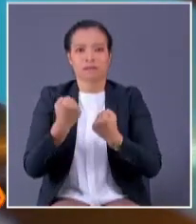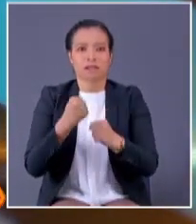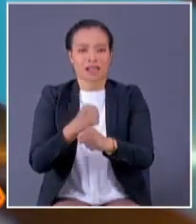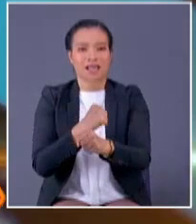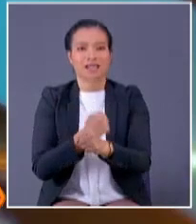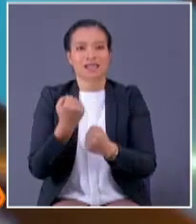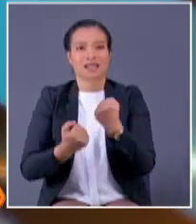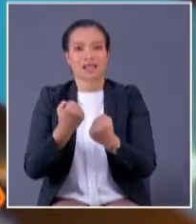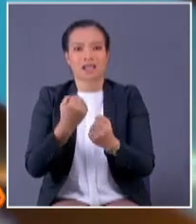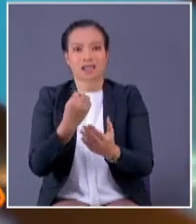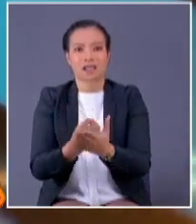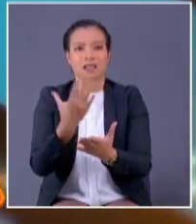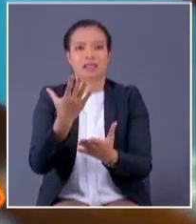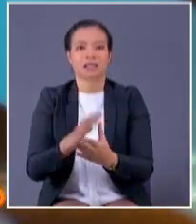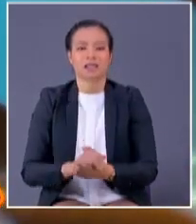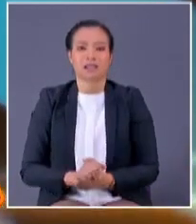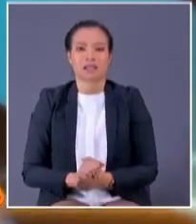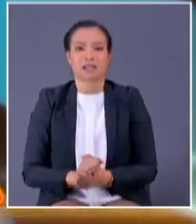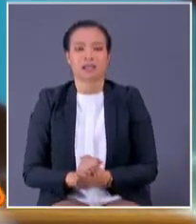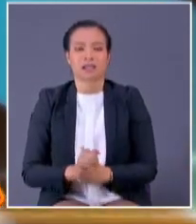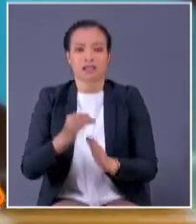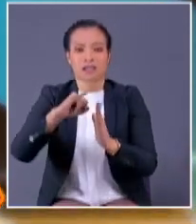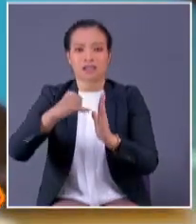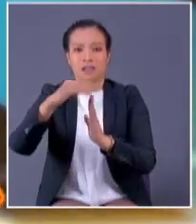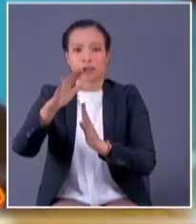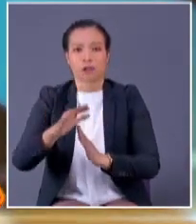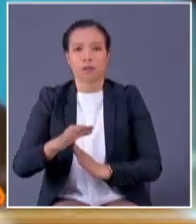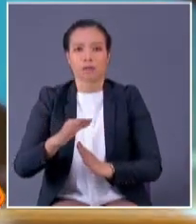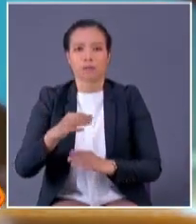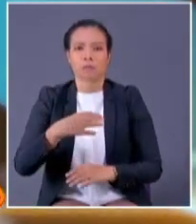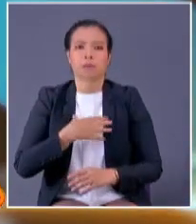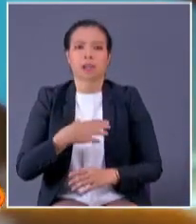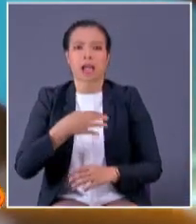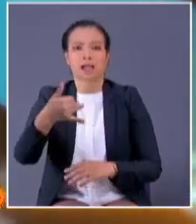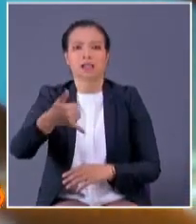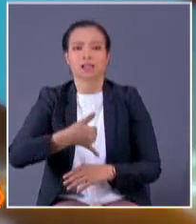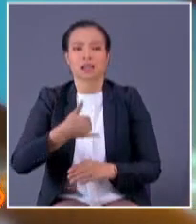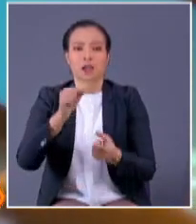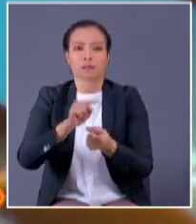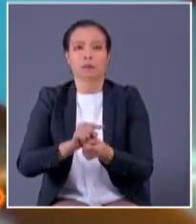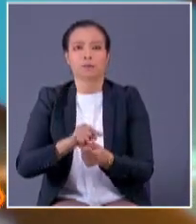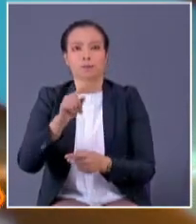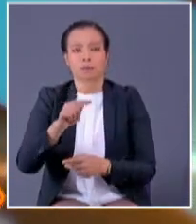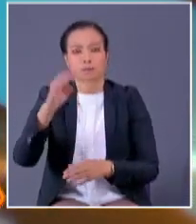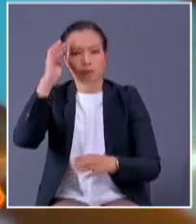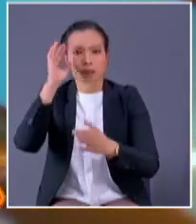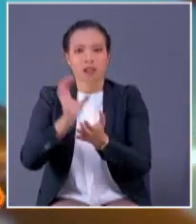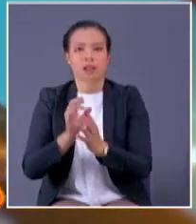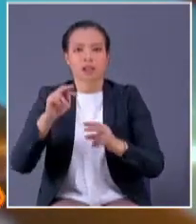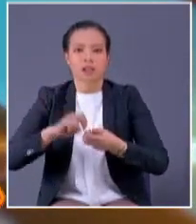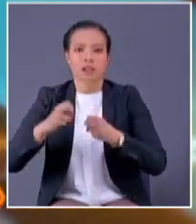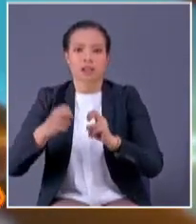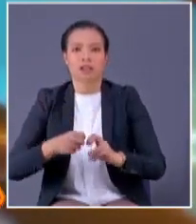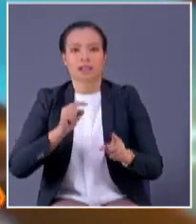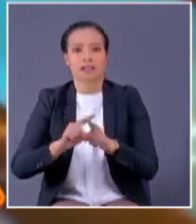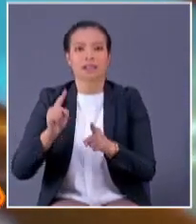าง มันสูงกว่าที่ออกไปต่างจังหวัดเพราะทุกคนไม่อยากจะเข้าพอเข้าแล้วก็จะเจอด่านตำรวจเจอปัญหาอะไร